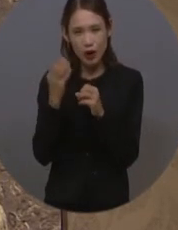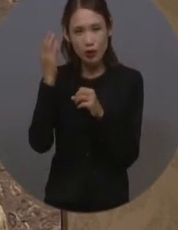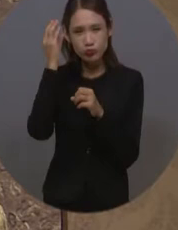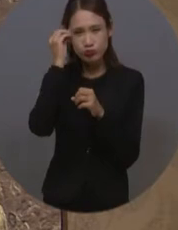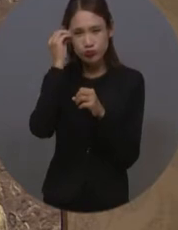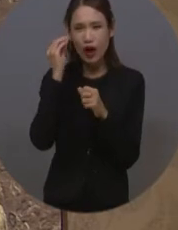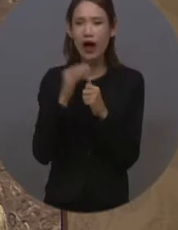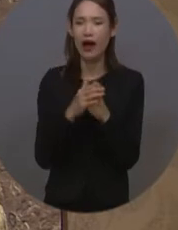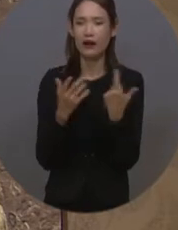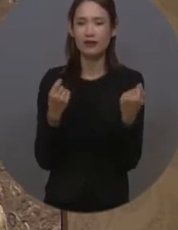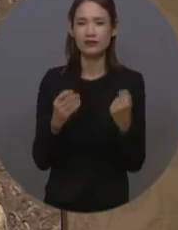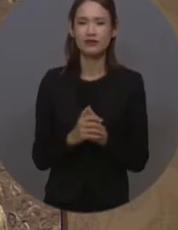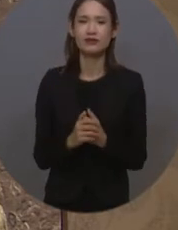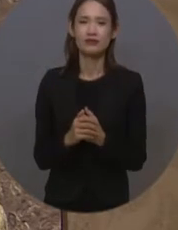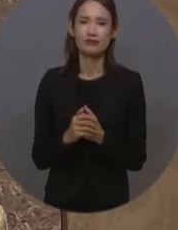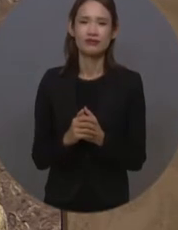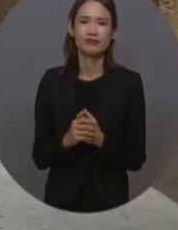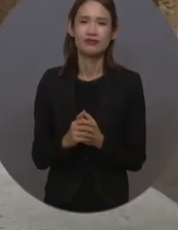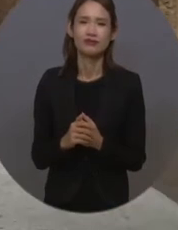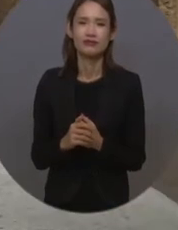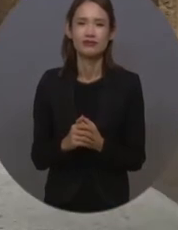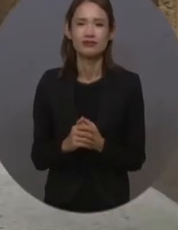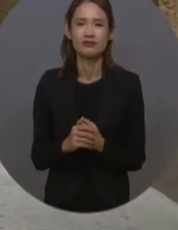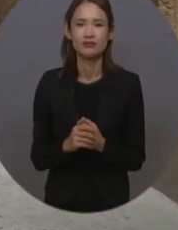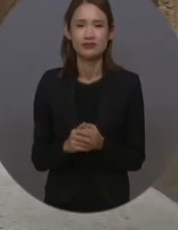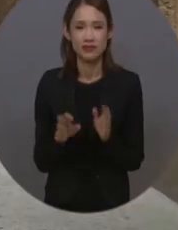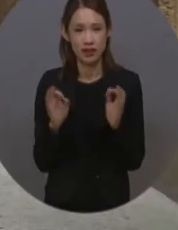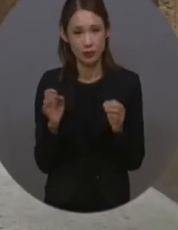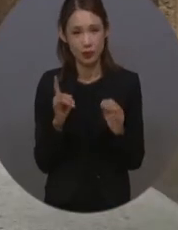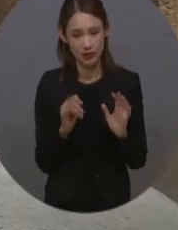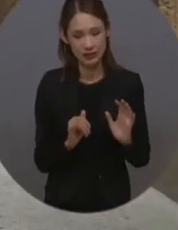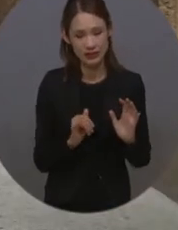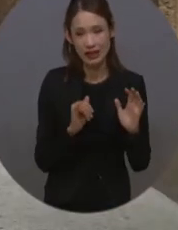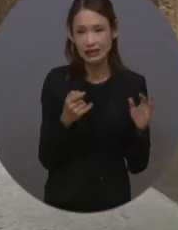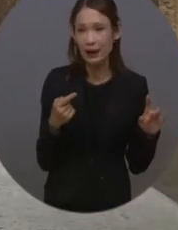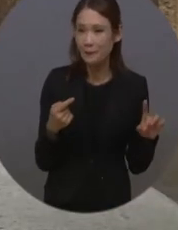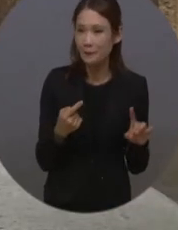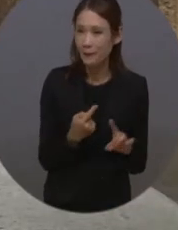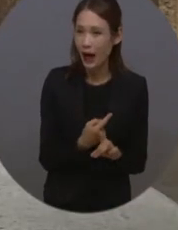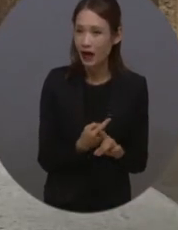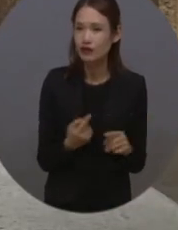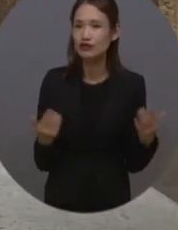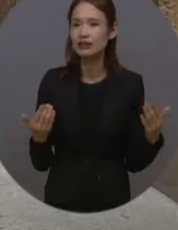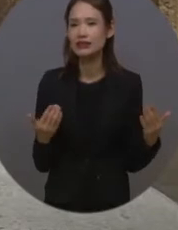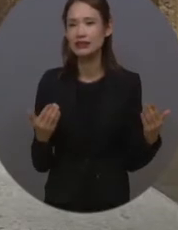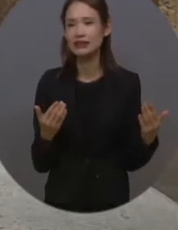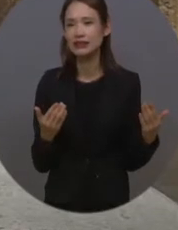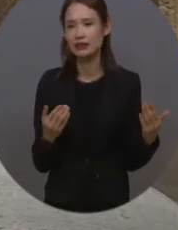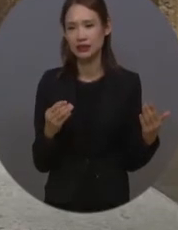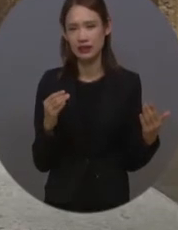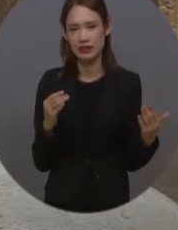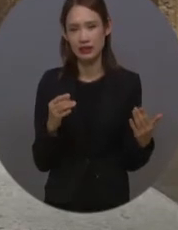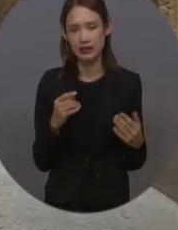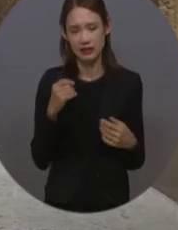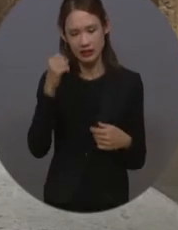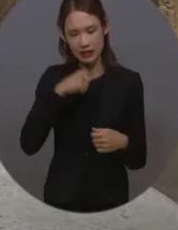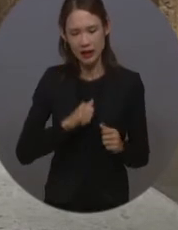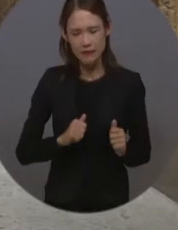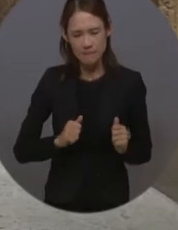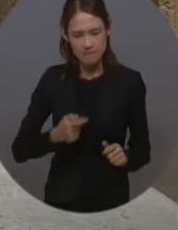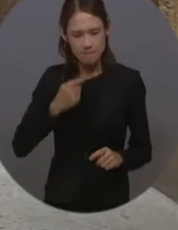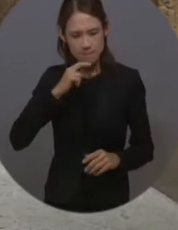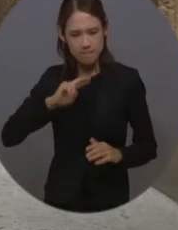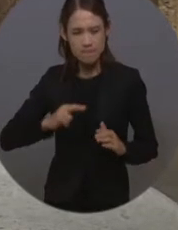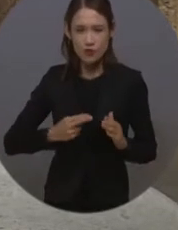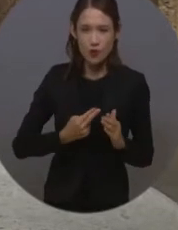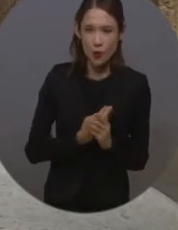할 수 있겠죠. 아, 네. 네. 근데 보면 이 세상을 바꾸는 어떤 일들은 항상 그런 무모함에서 시작이